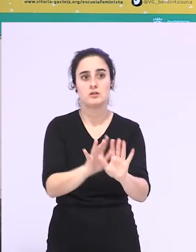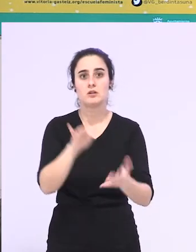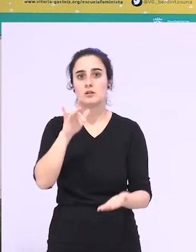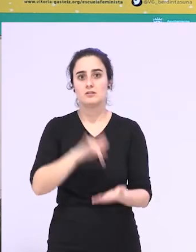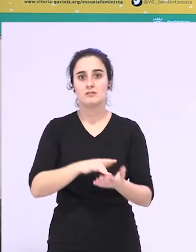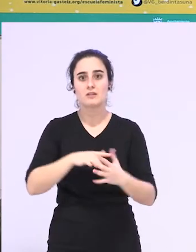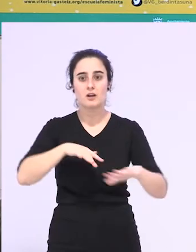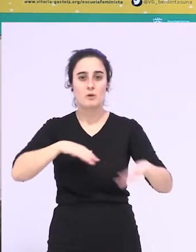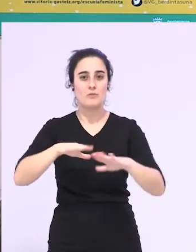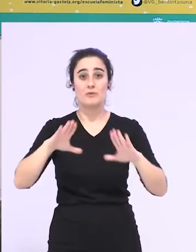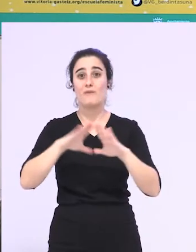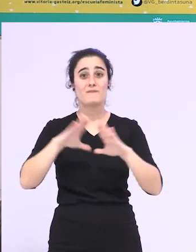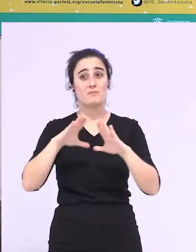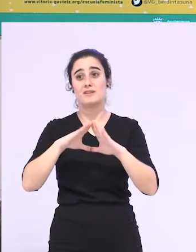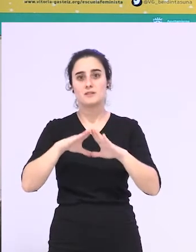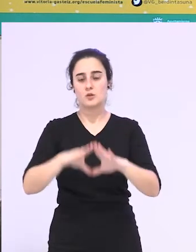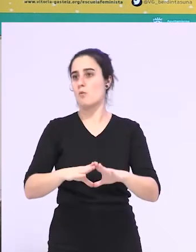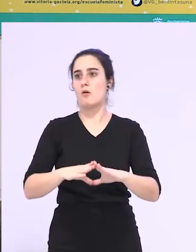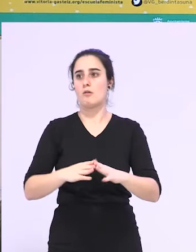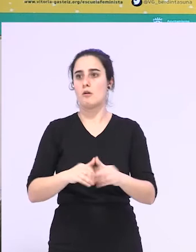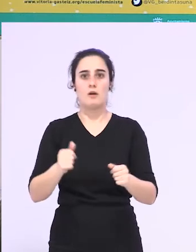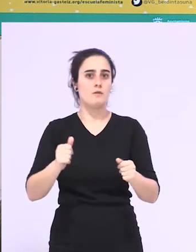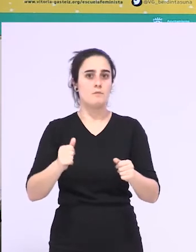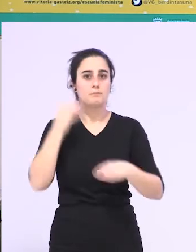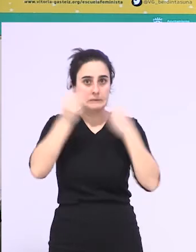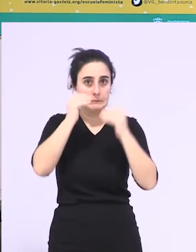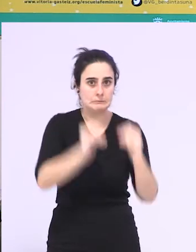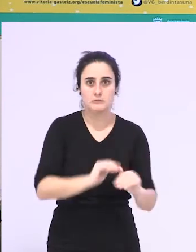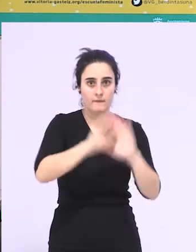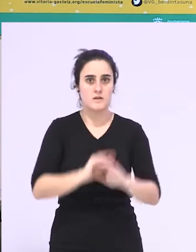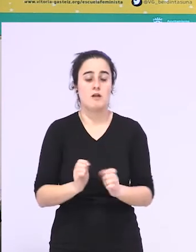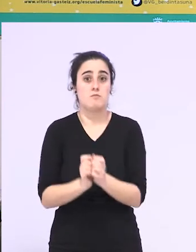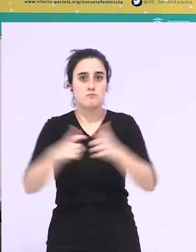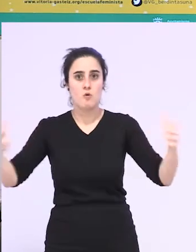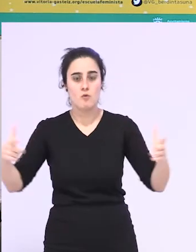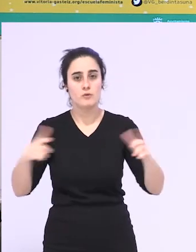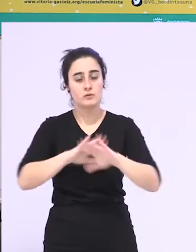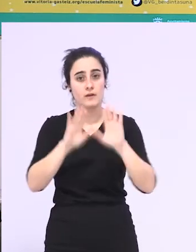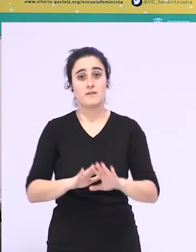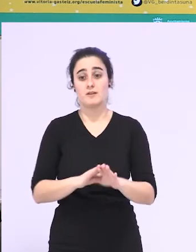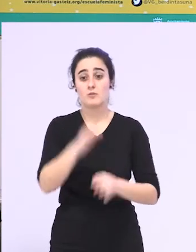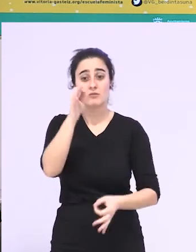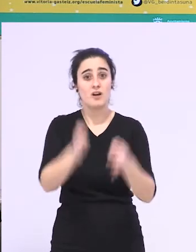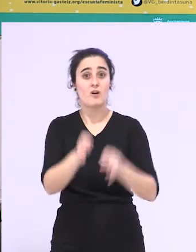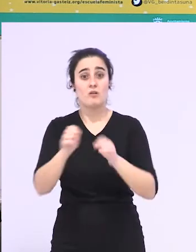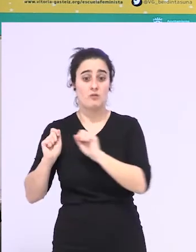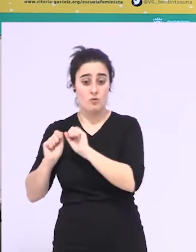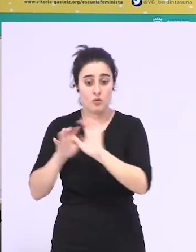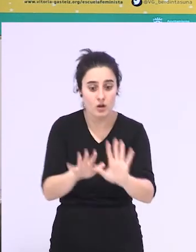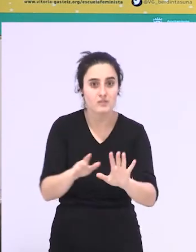ziotela mugimendu feministari, eta momentu batzutan gertatu zen, ba, epaia atera, eta nolabait, jendea